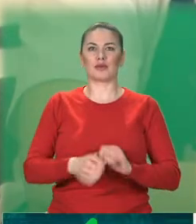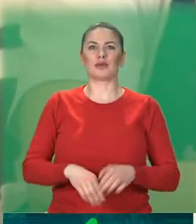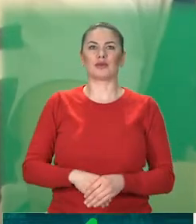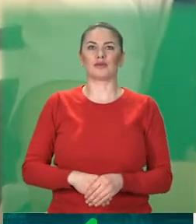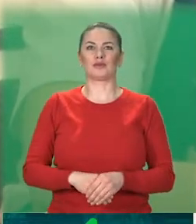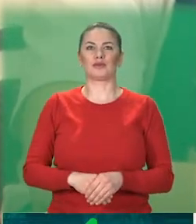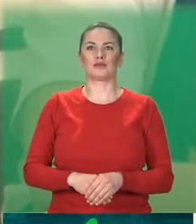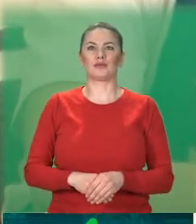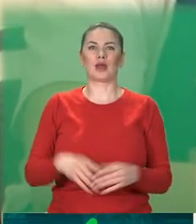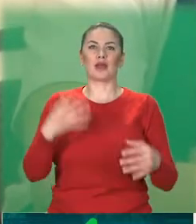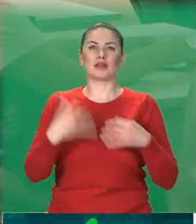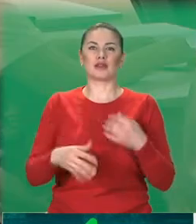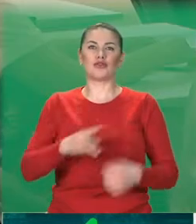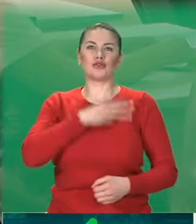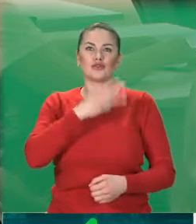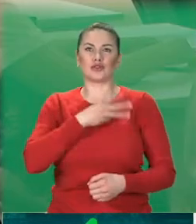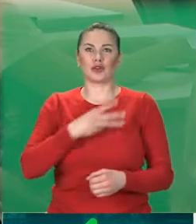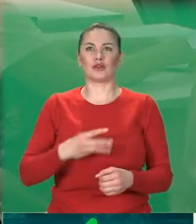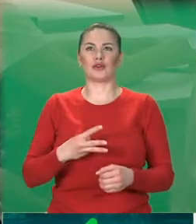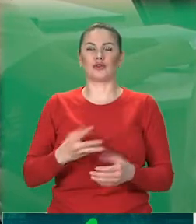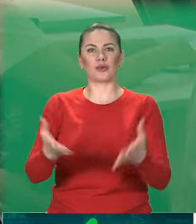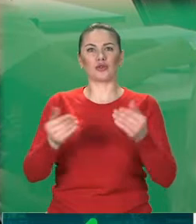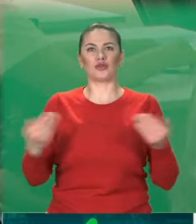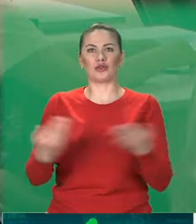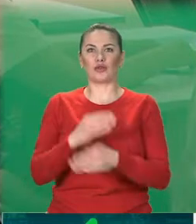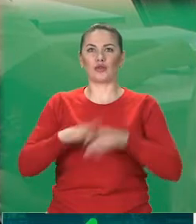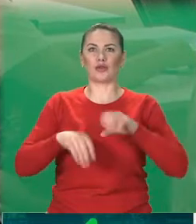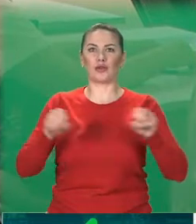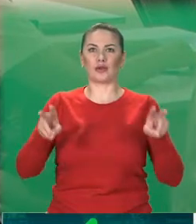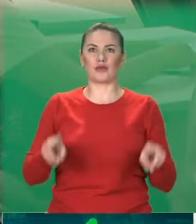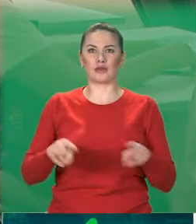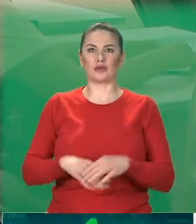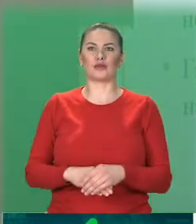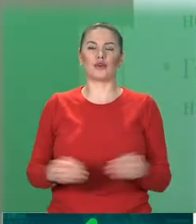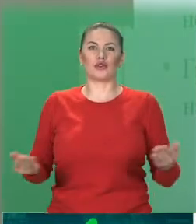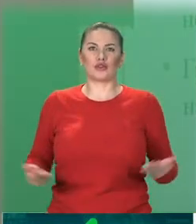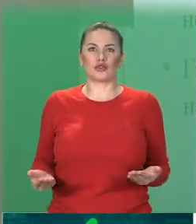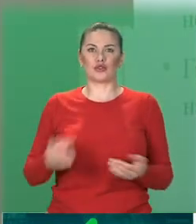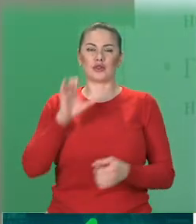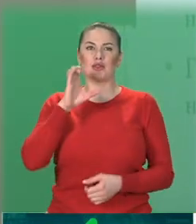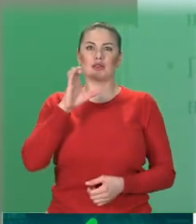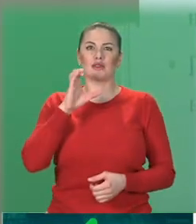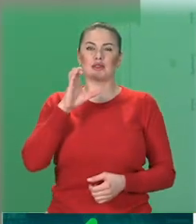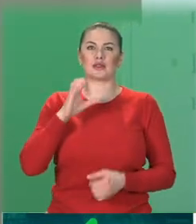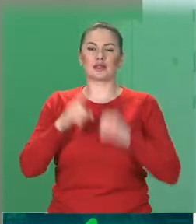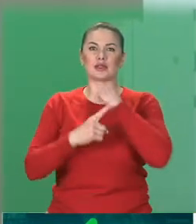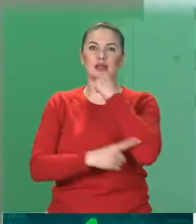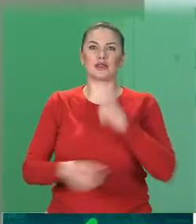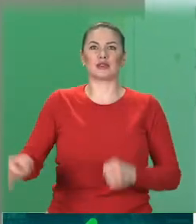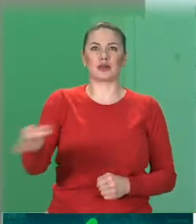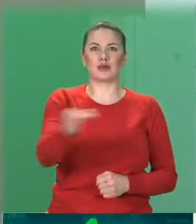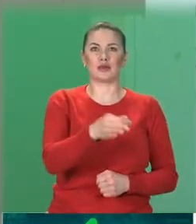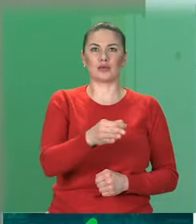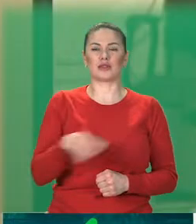Среди желающих пройти обучение не только жители областной столицы, но и других соседних населенных пунктов. Все группы укомплектованы